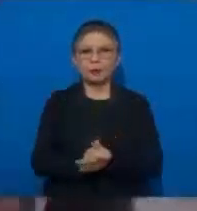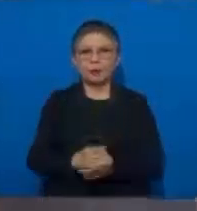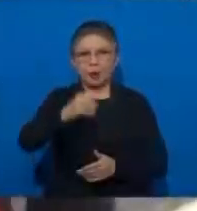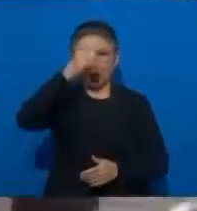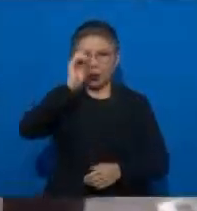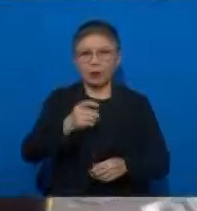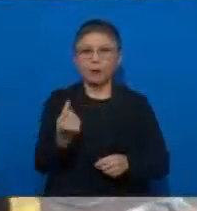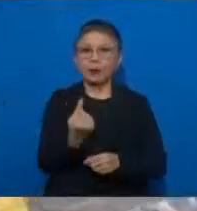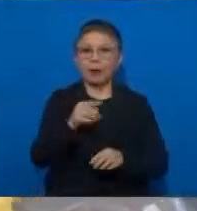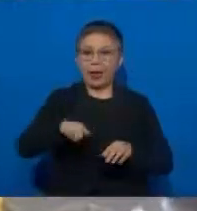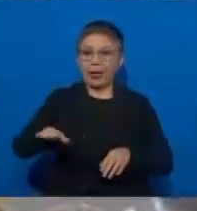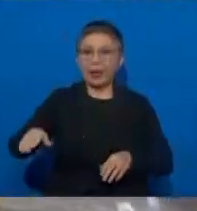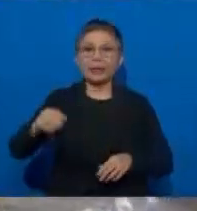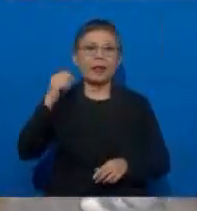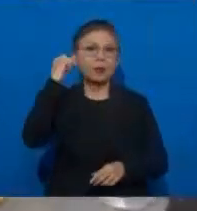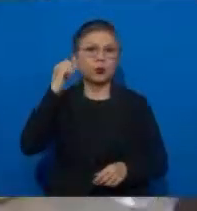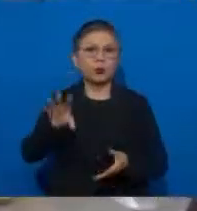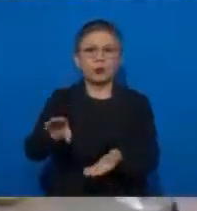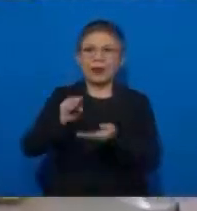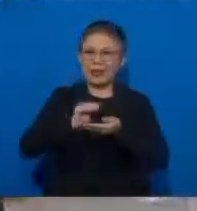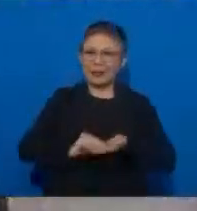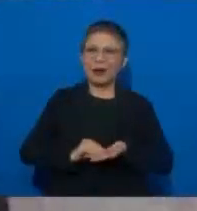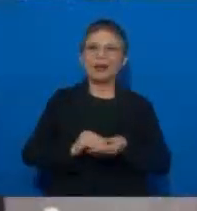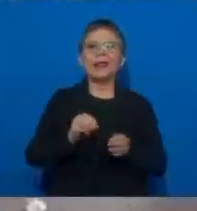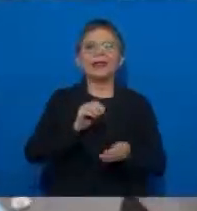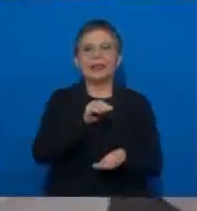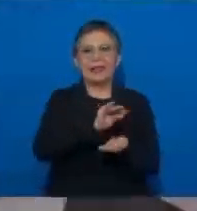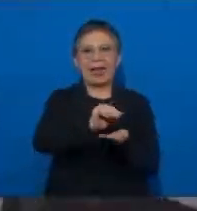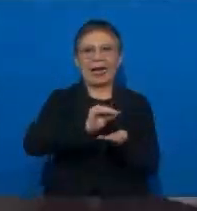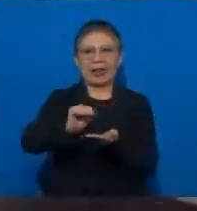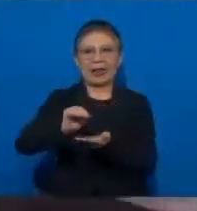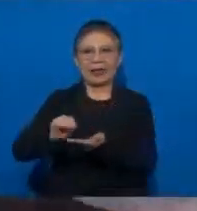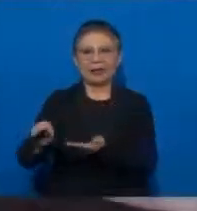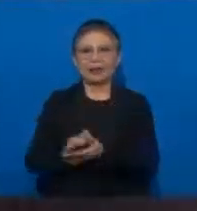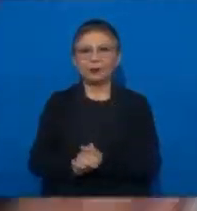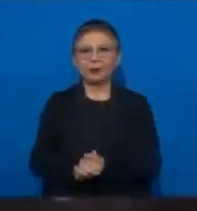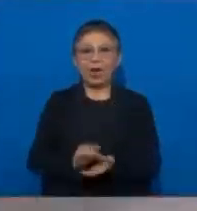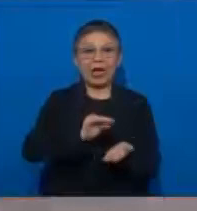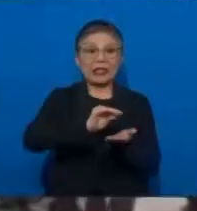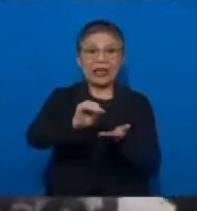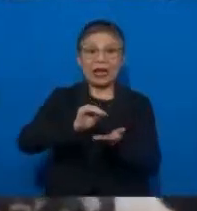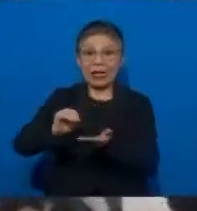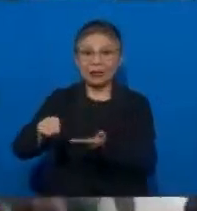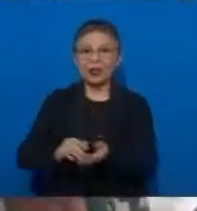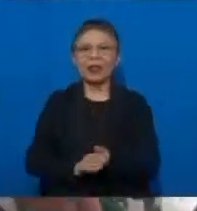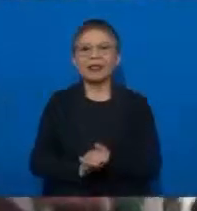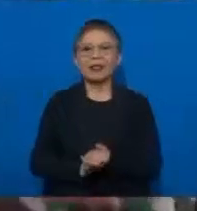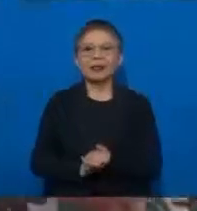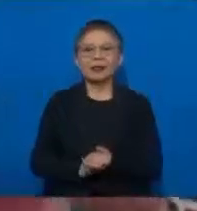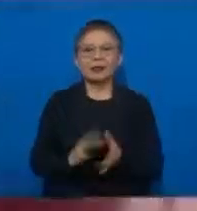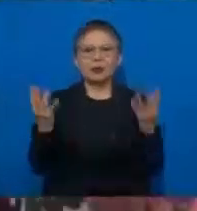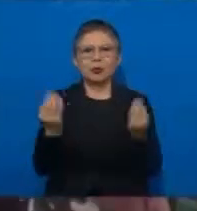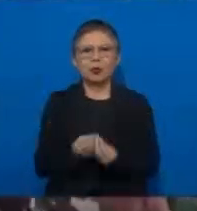mendahulukan anak-anak dan perempuan untuk menerima zakat. Diketahui, zakat yang diterima oleh para warga yakni